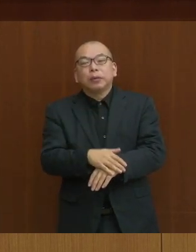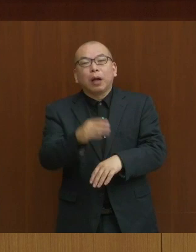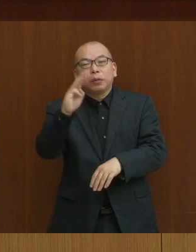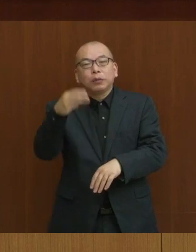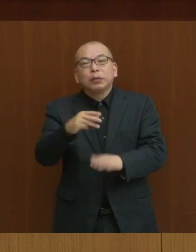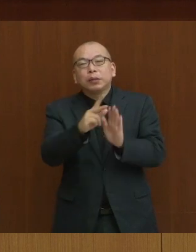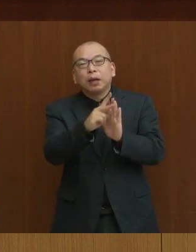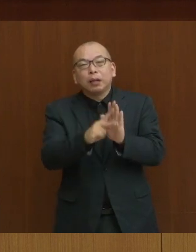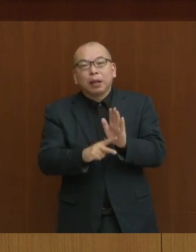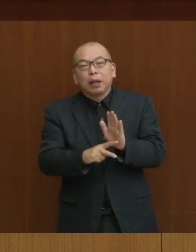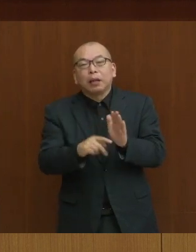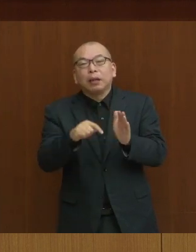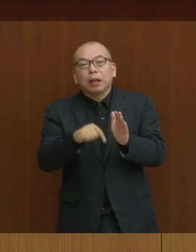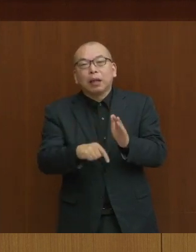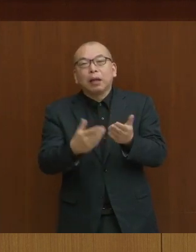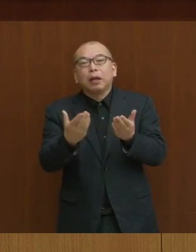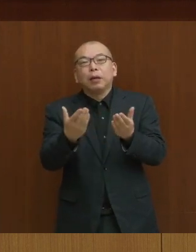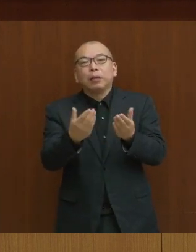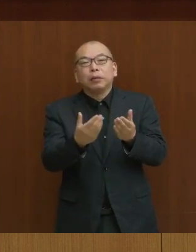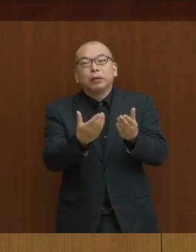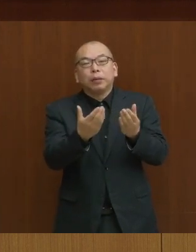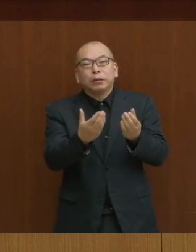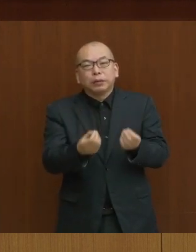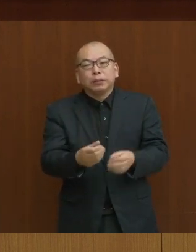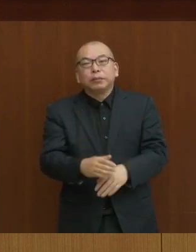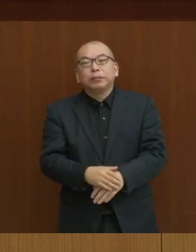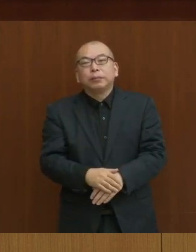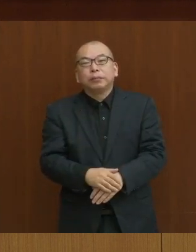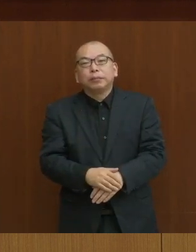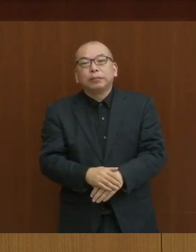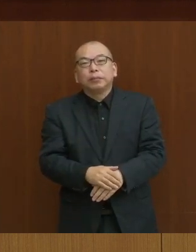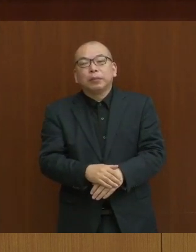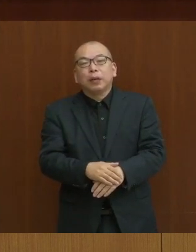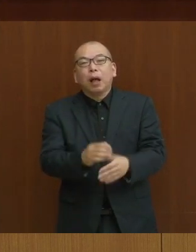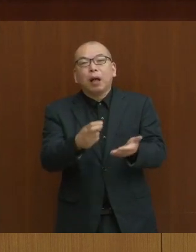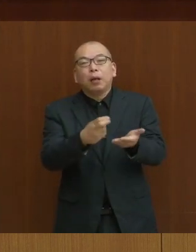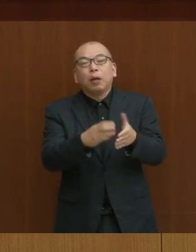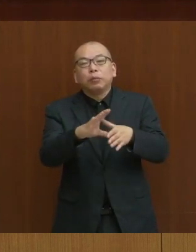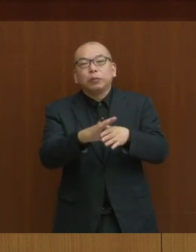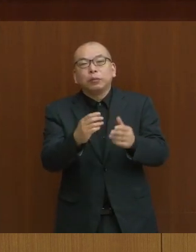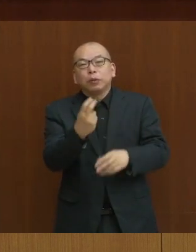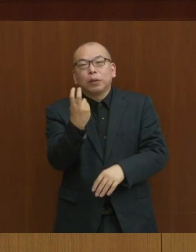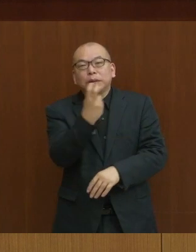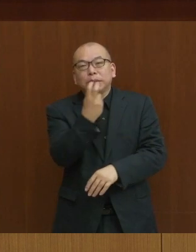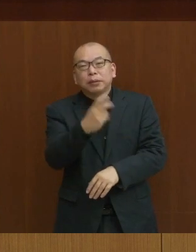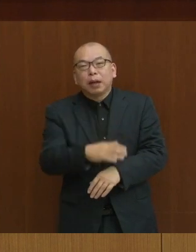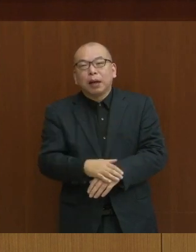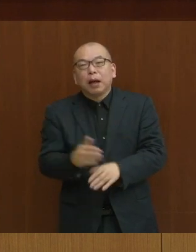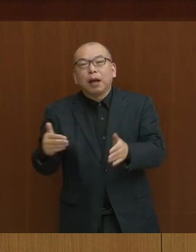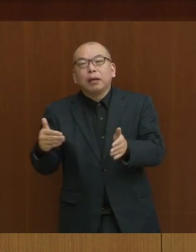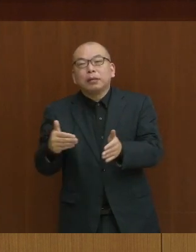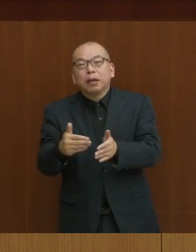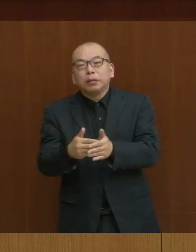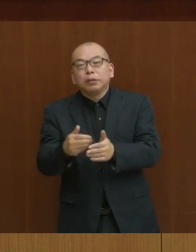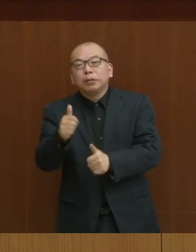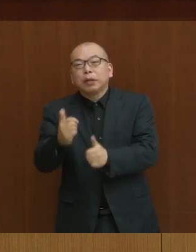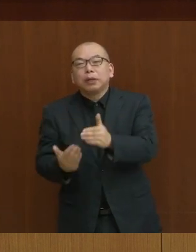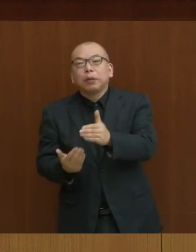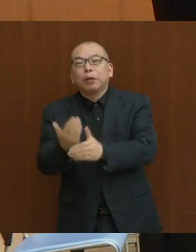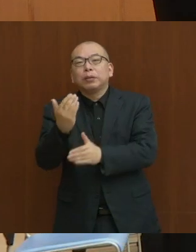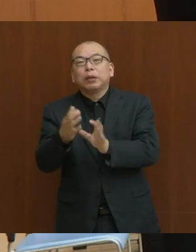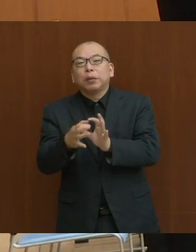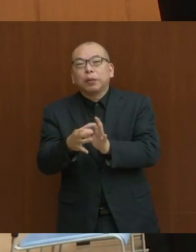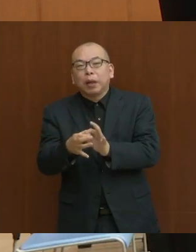程において所定の単位を習得し、学位論文の審査及び最終試験に合格した